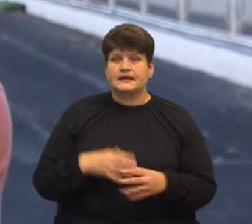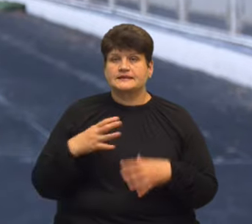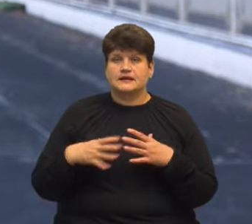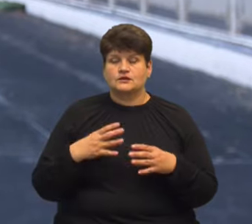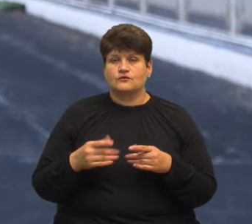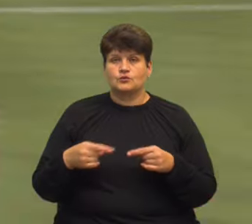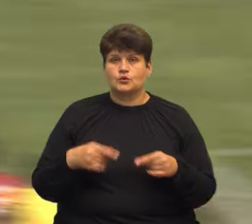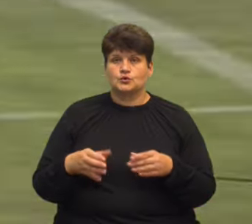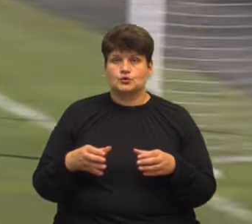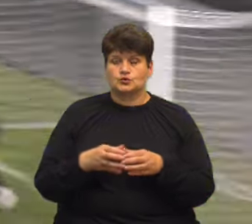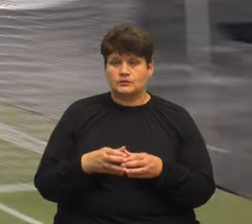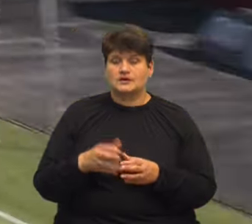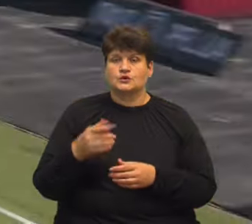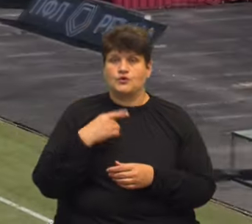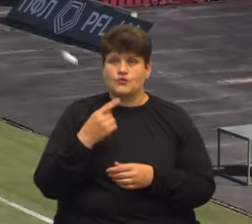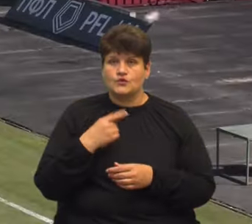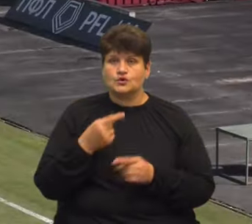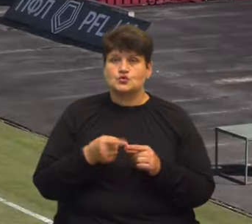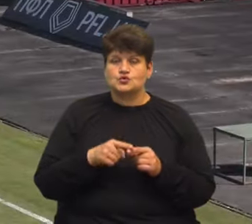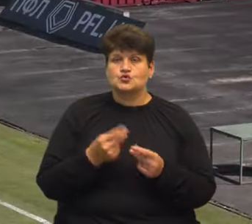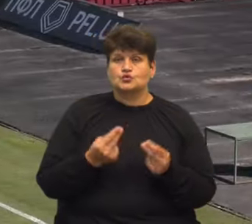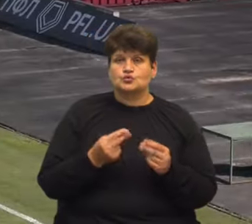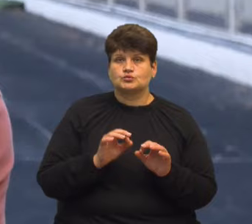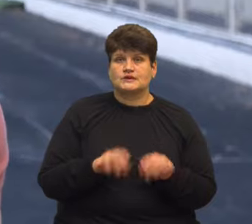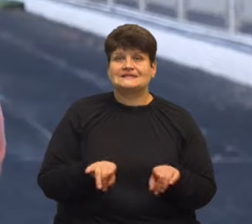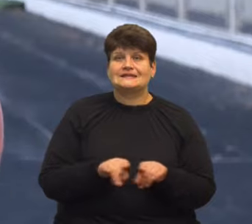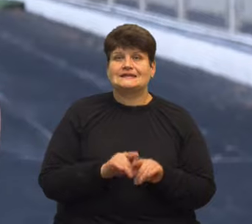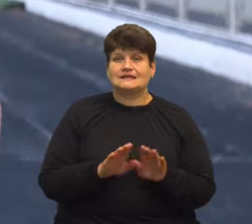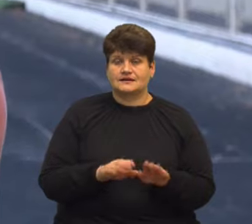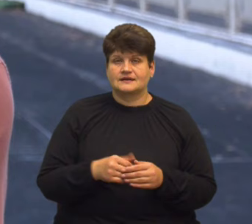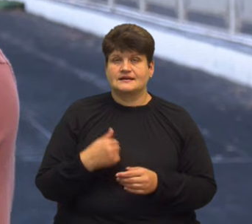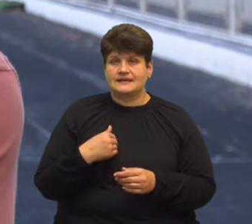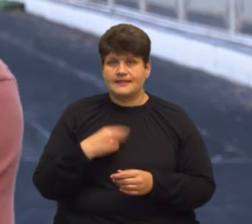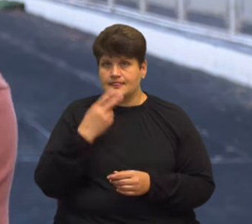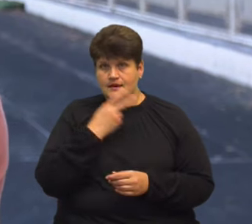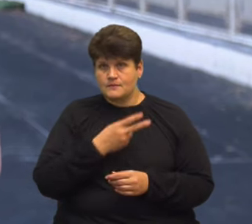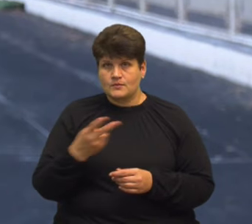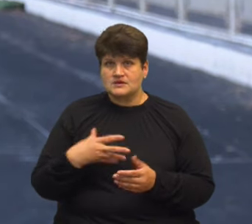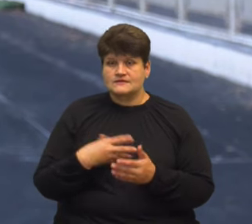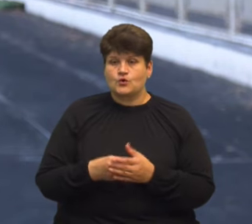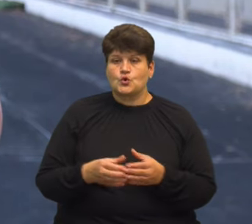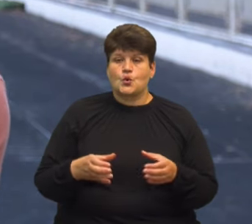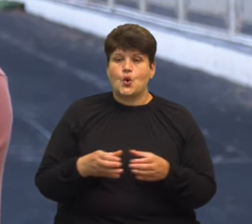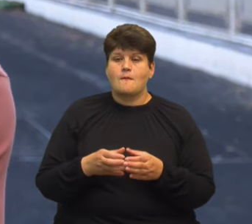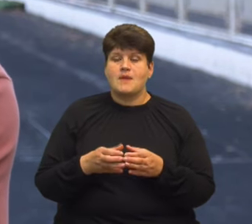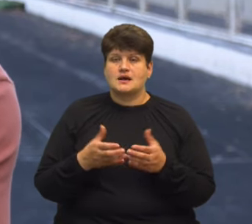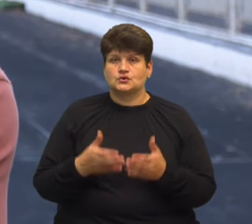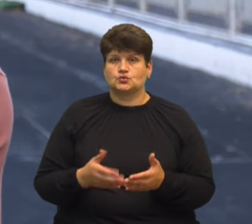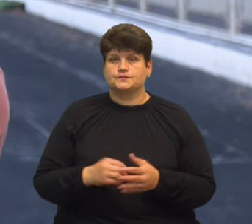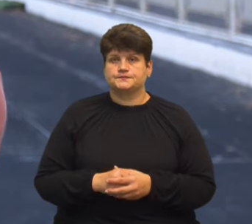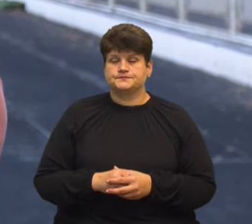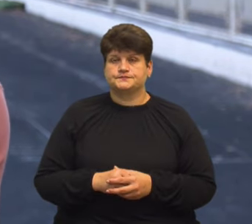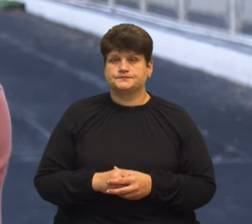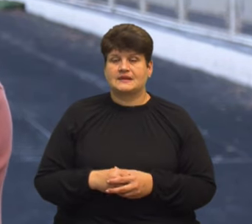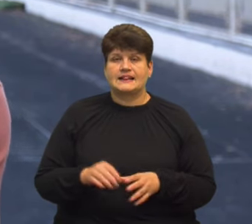«Нива» Бузова Ігор Жабченко цю гру коментує так. Я не побачив свою команду, не